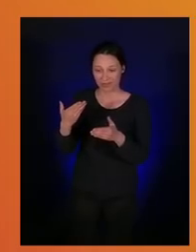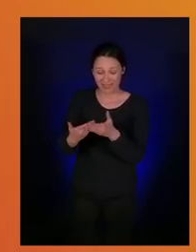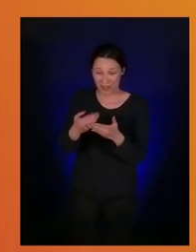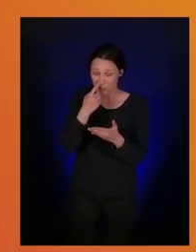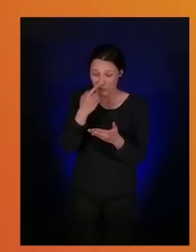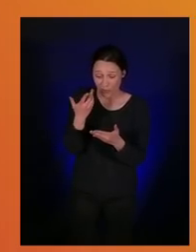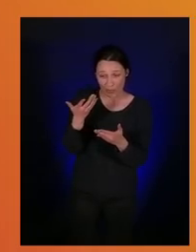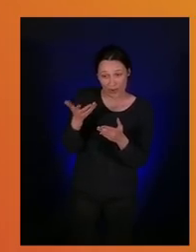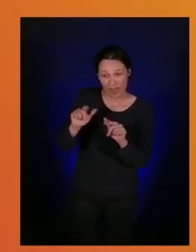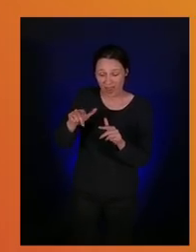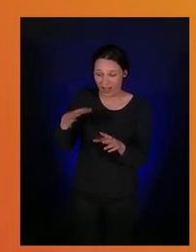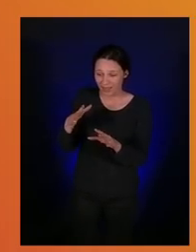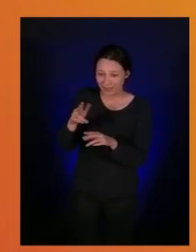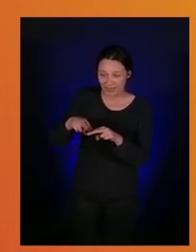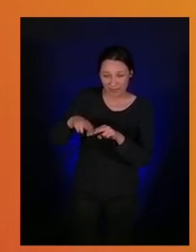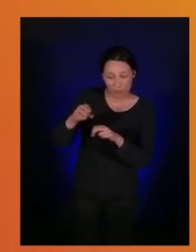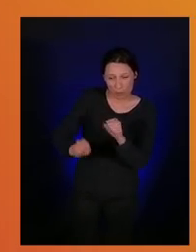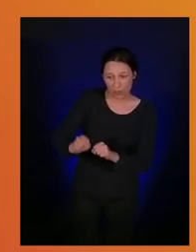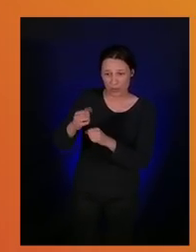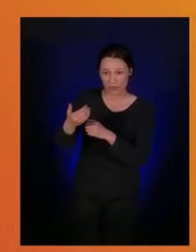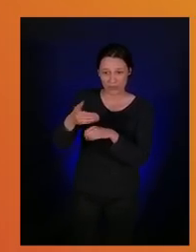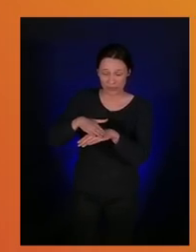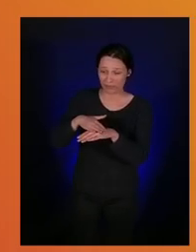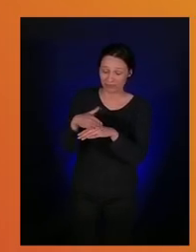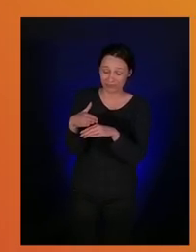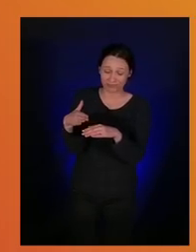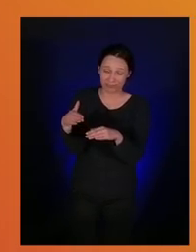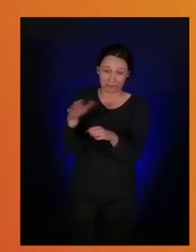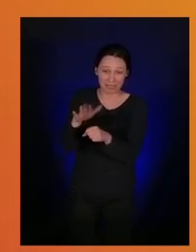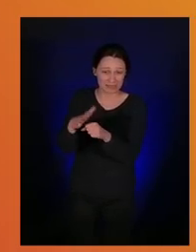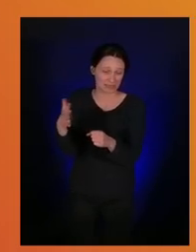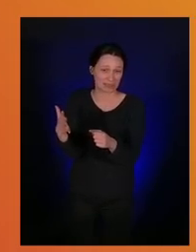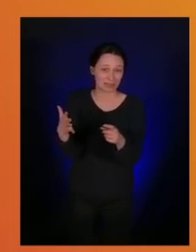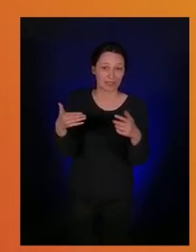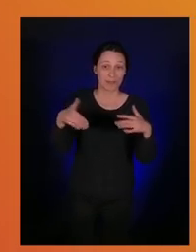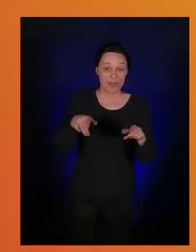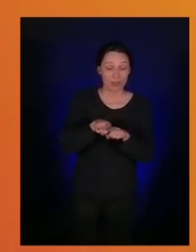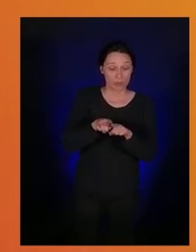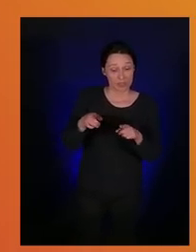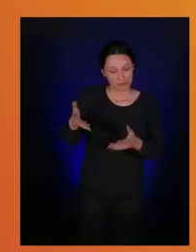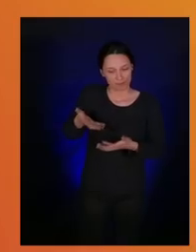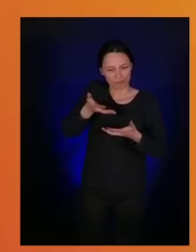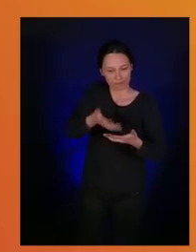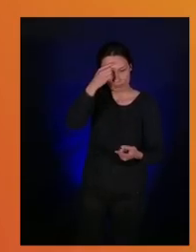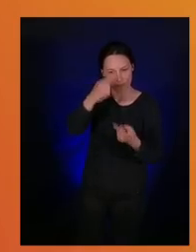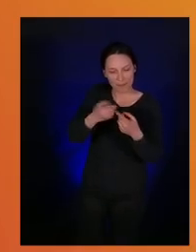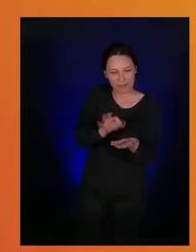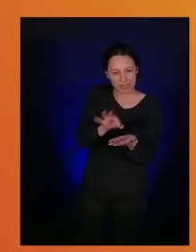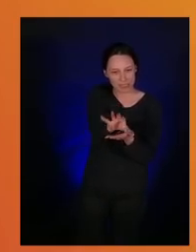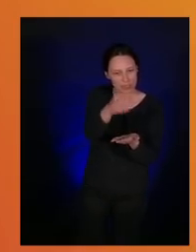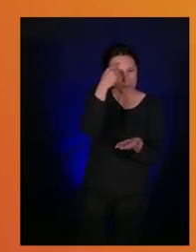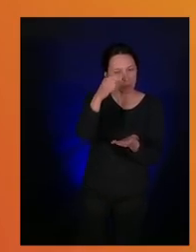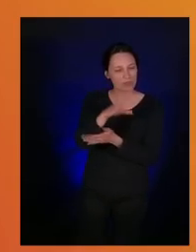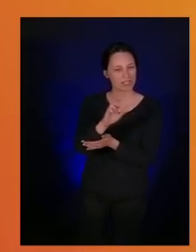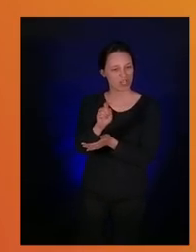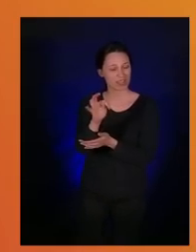avancé que la mise en place de comités de liaison se justifierait. Porter des sujets aussi stratégiques et aussi impactants pour l'avenir de la CGT